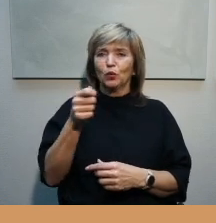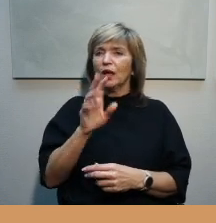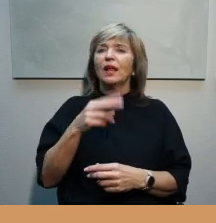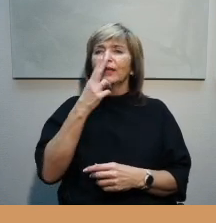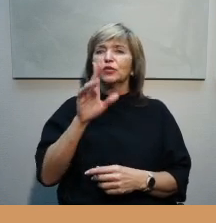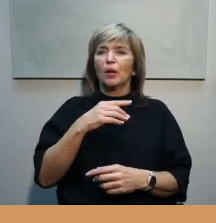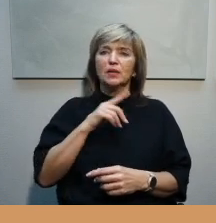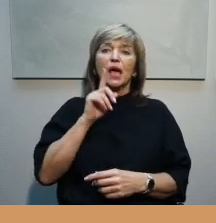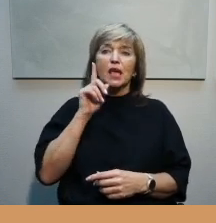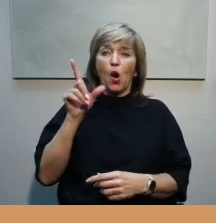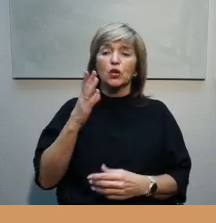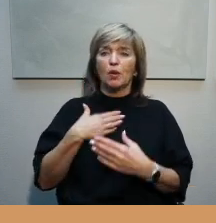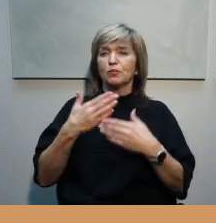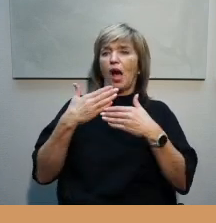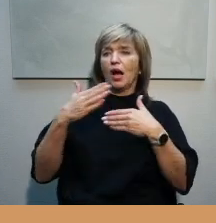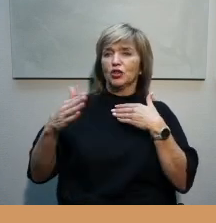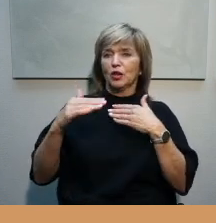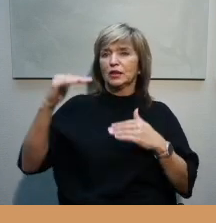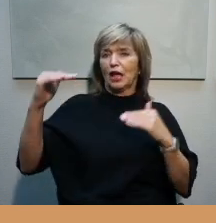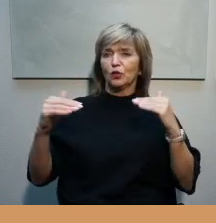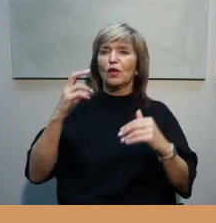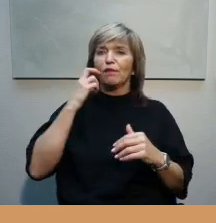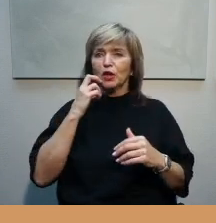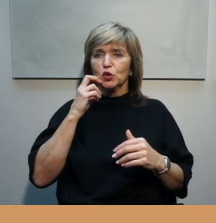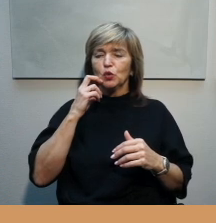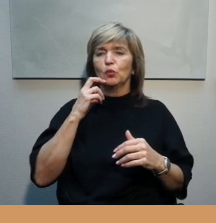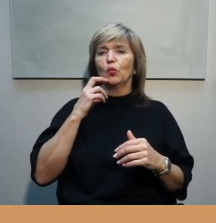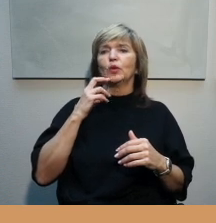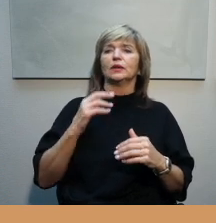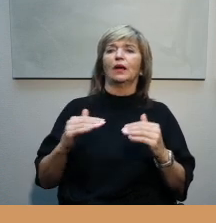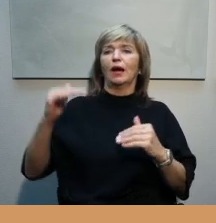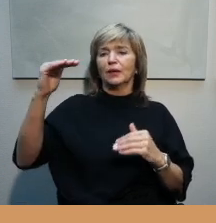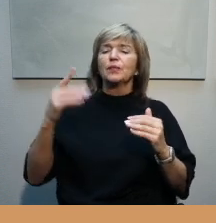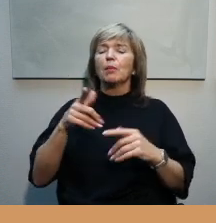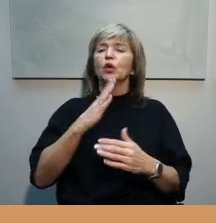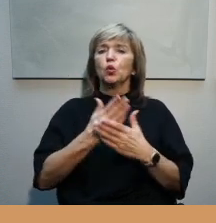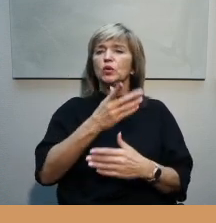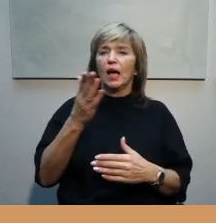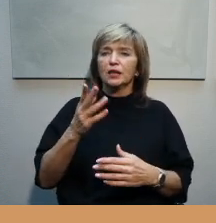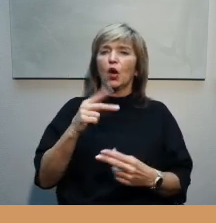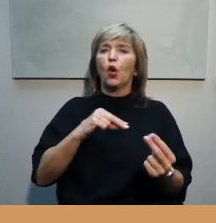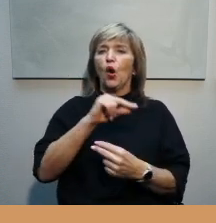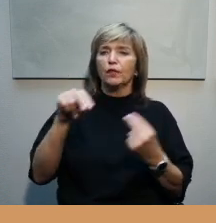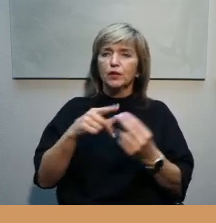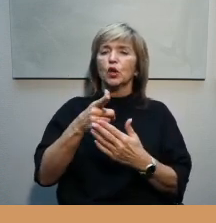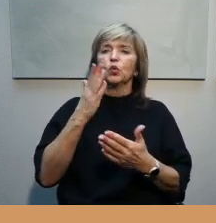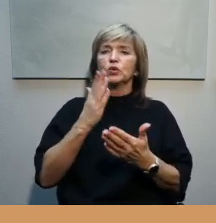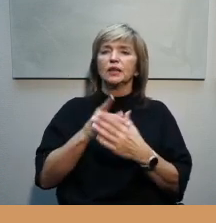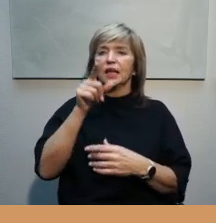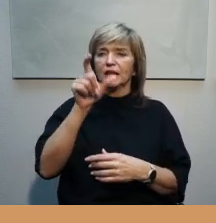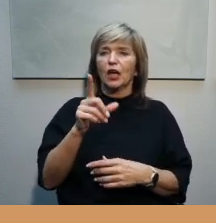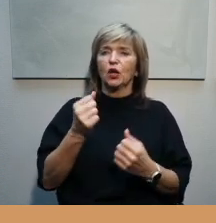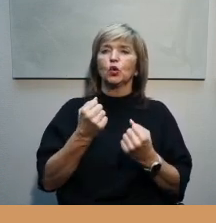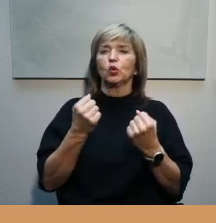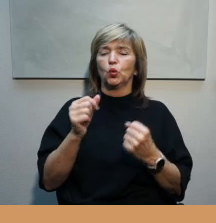Nestoties to, ka mēs ar jauniešiem esam atšķirīgos statusos, vecumos, brieduma pakāpēs, bet jūs esat šai konferencē, jūs esat tie, kas tur